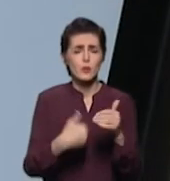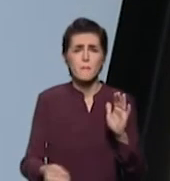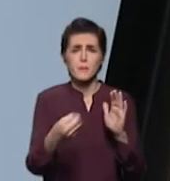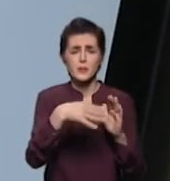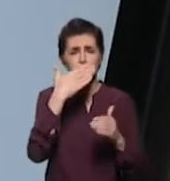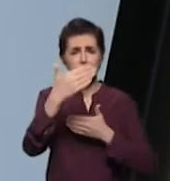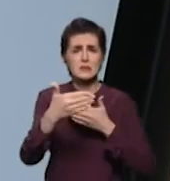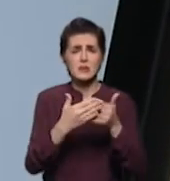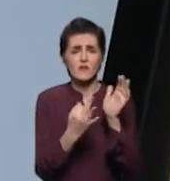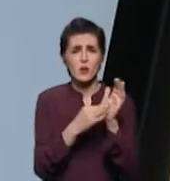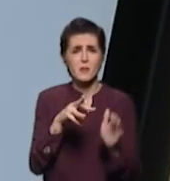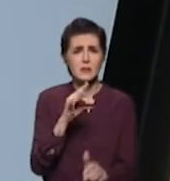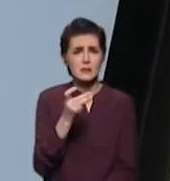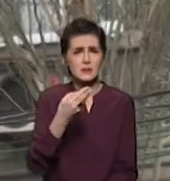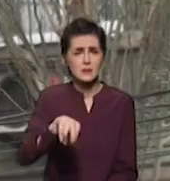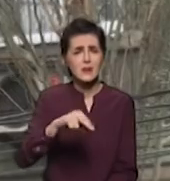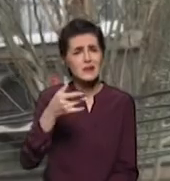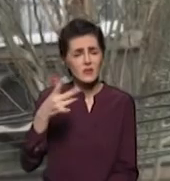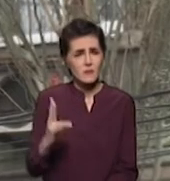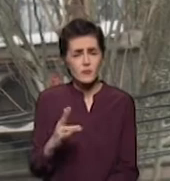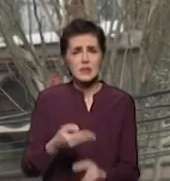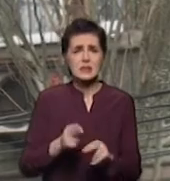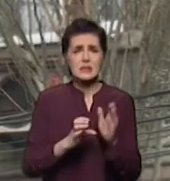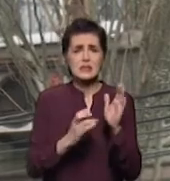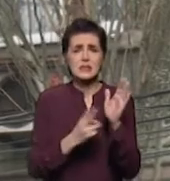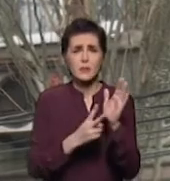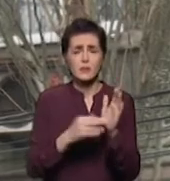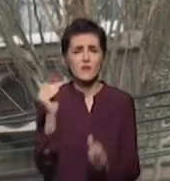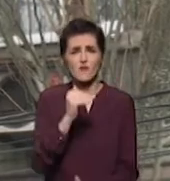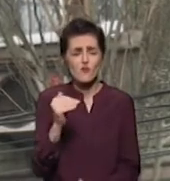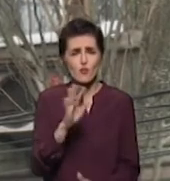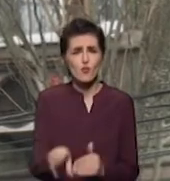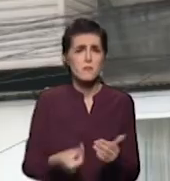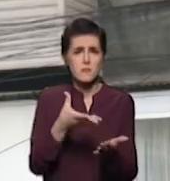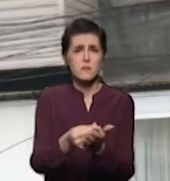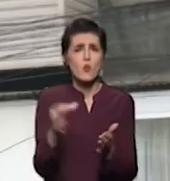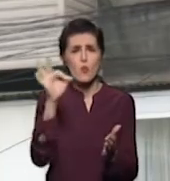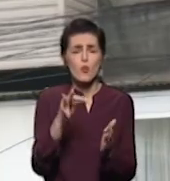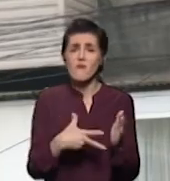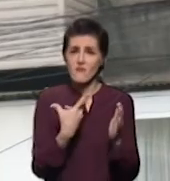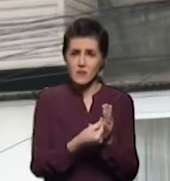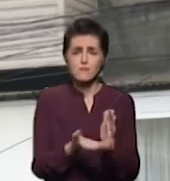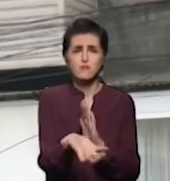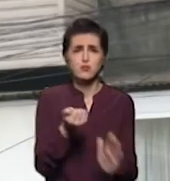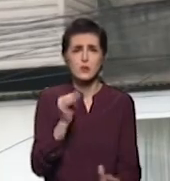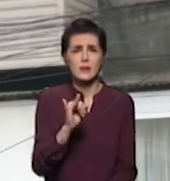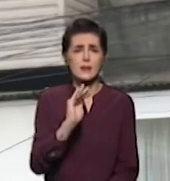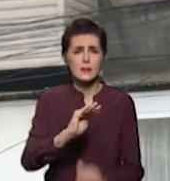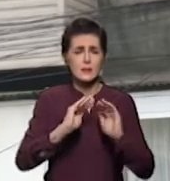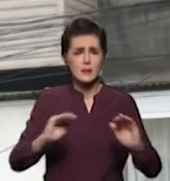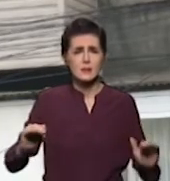майже 8 мільярдів гривень. А з 7 лютого гроші за вакцинацію отримають і